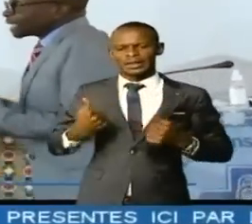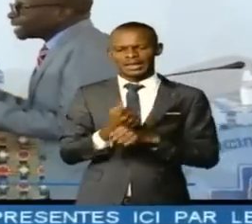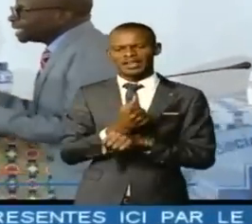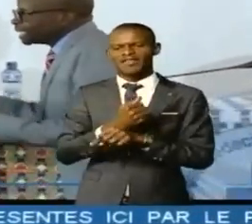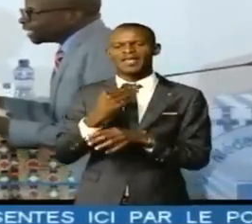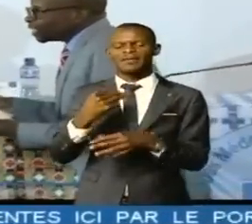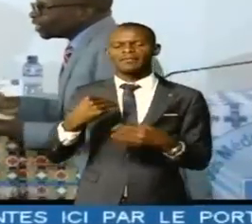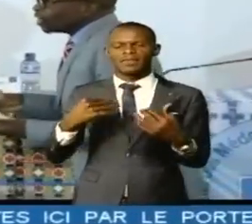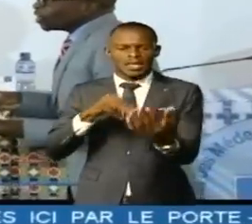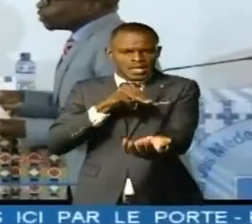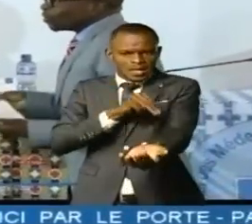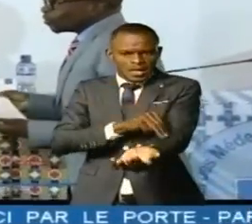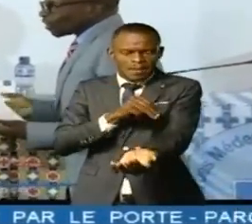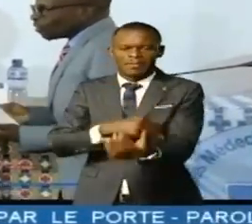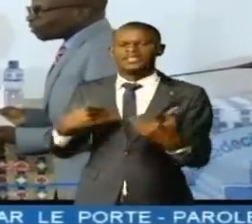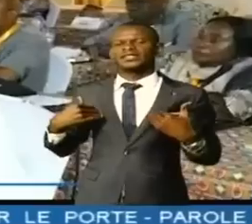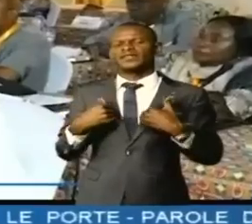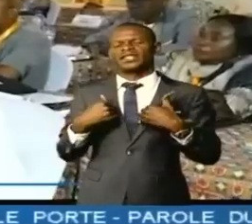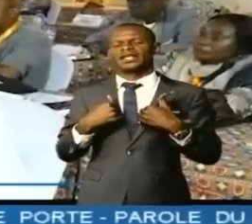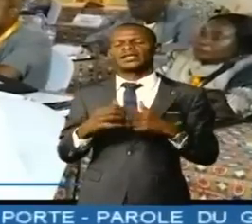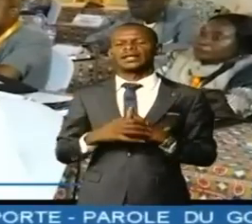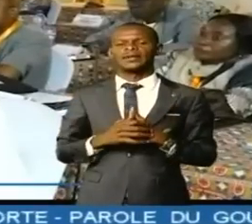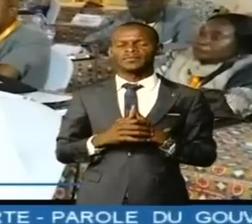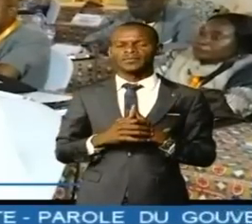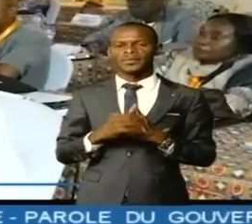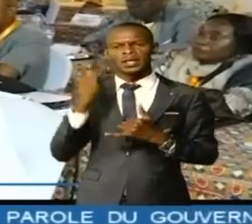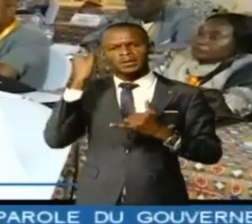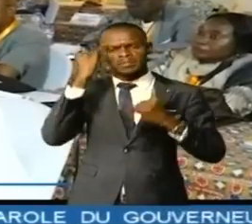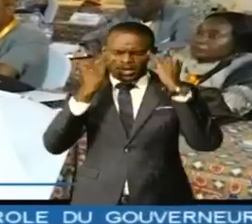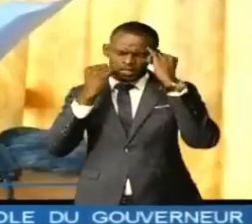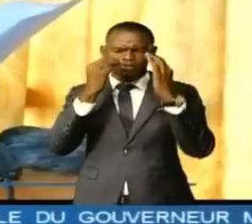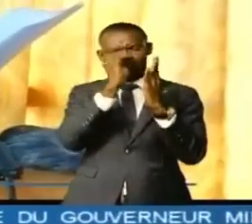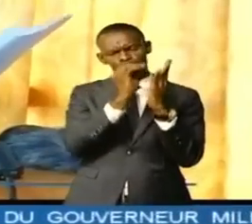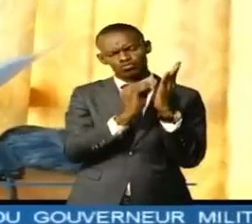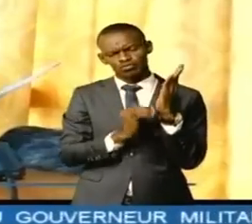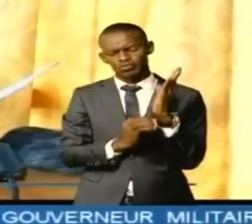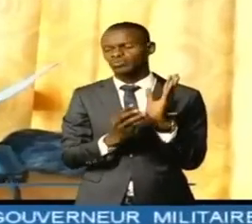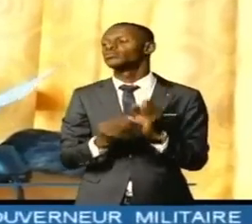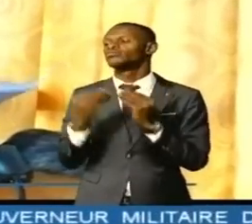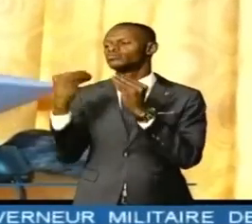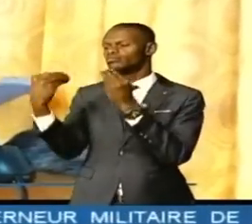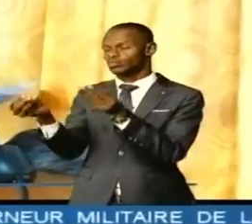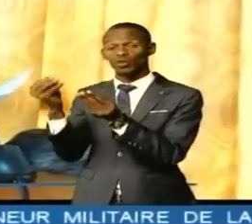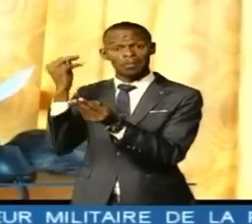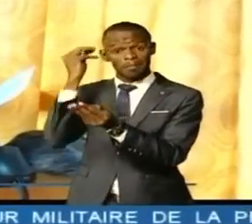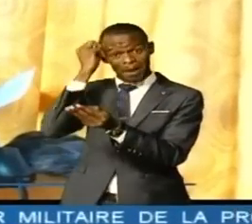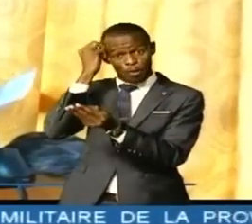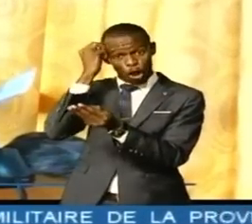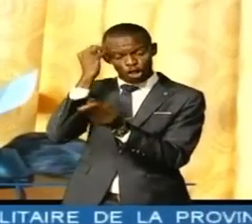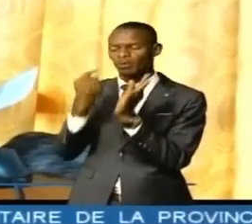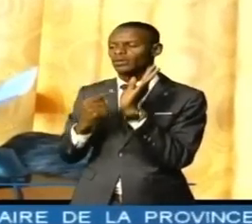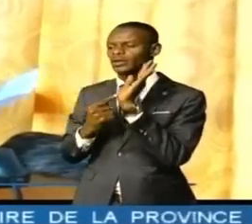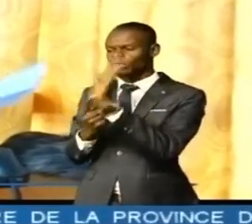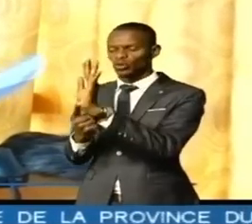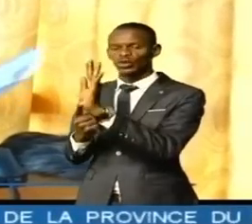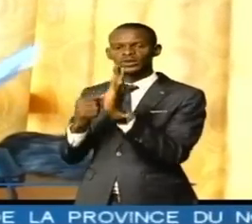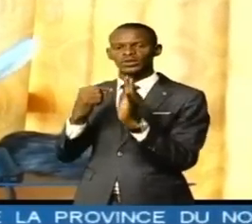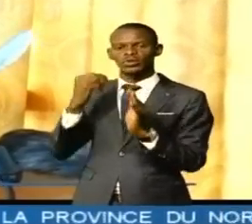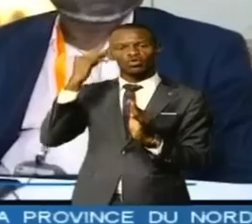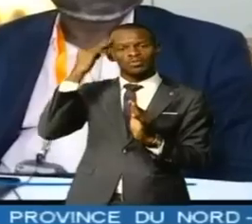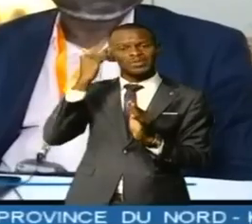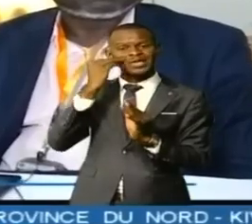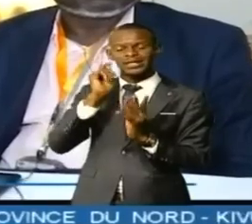remis aux représentants du ministre de la Pêche et Élevage, Adrien Boukele, qui, à l'ouverture des travaux, a promis